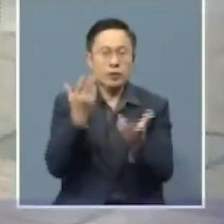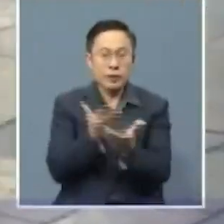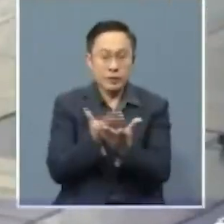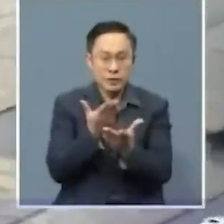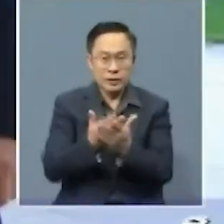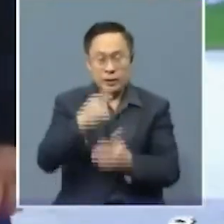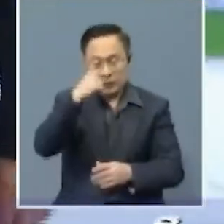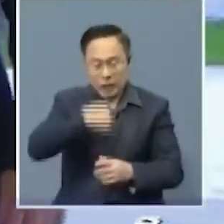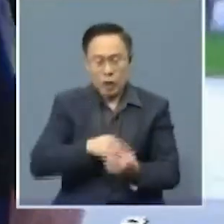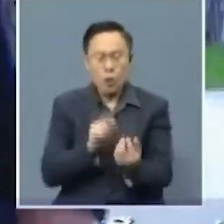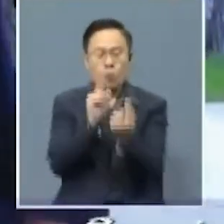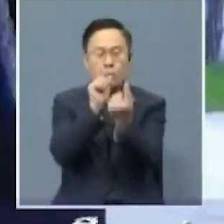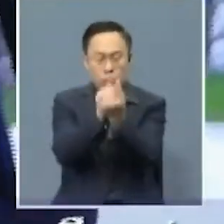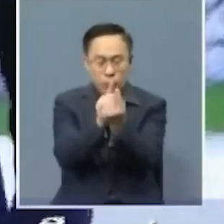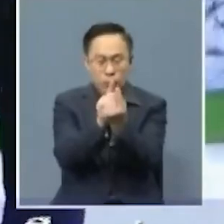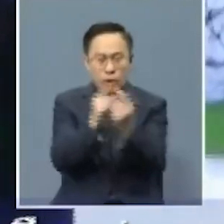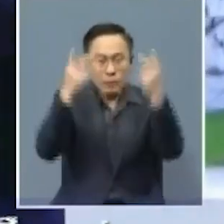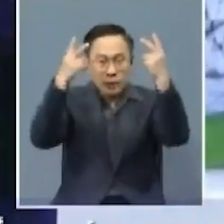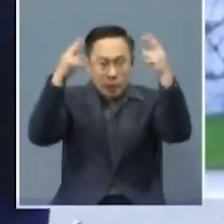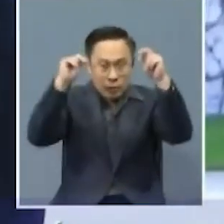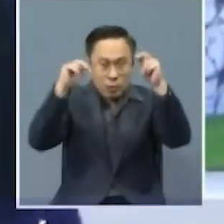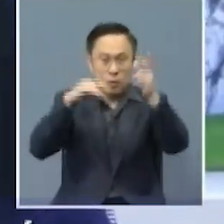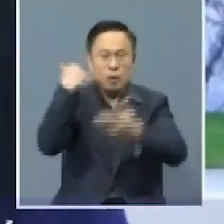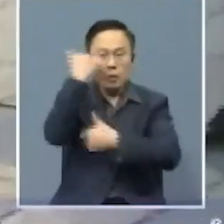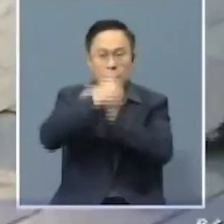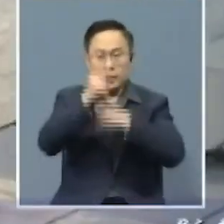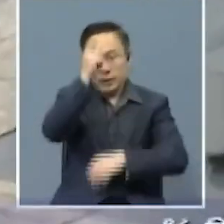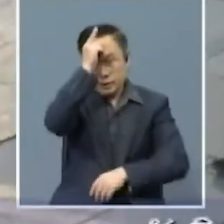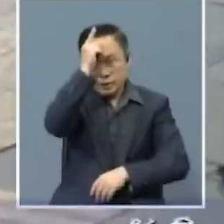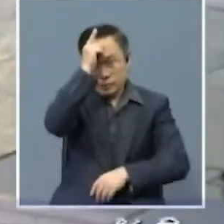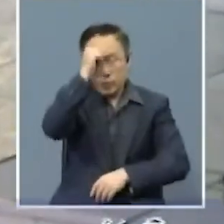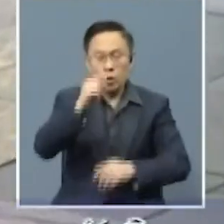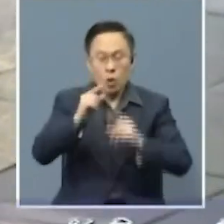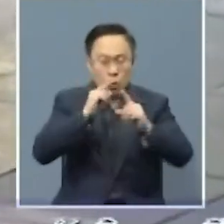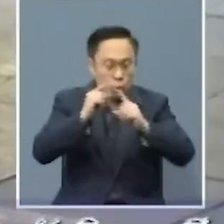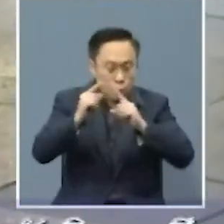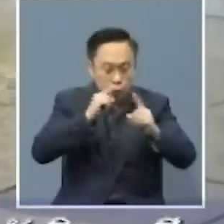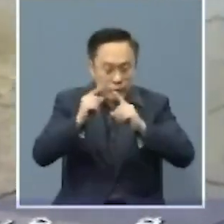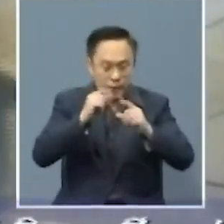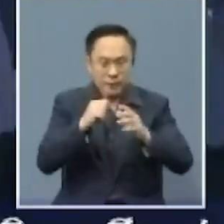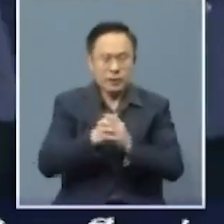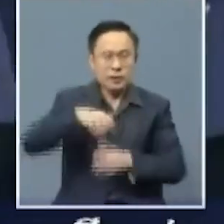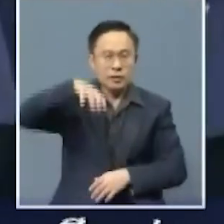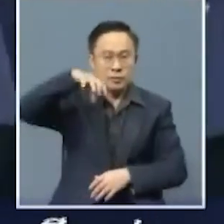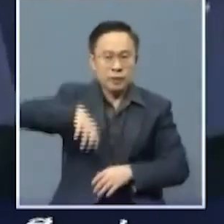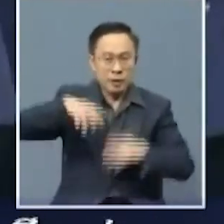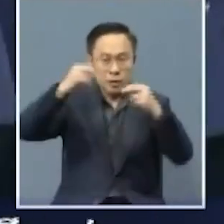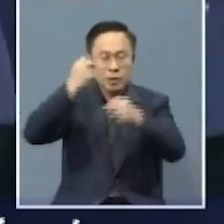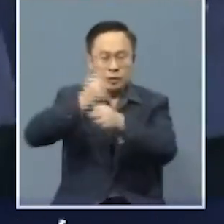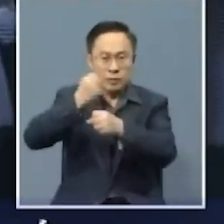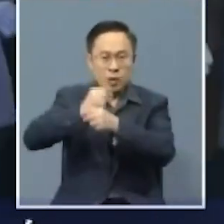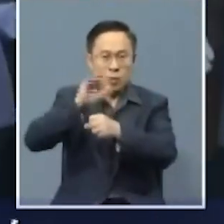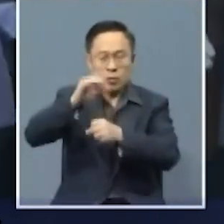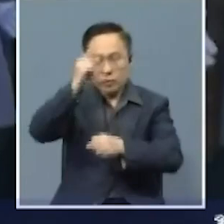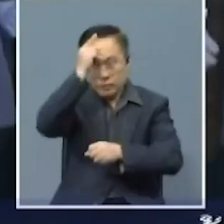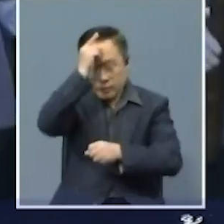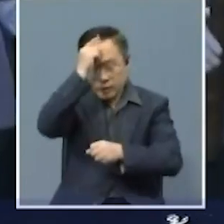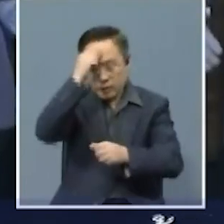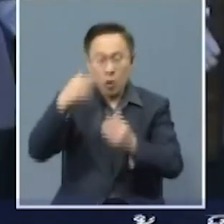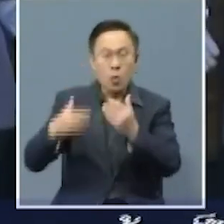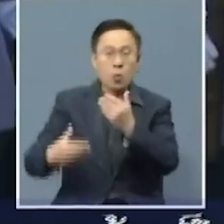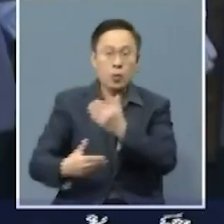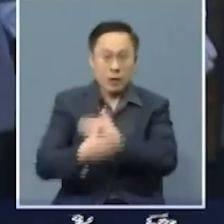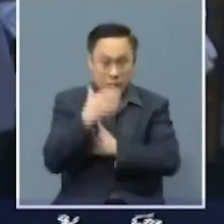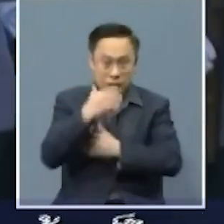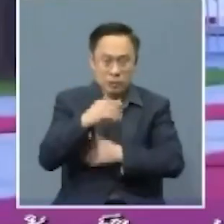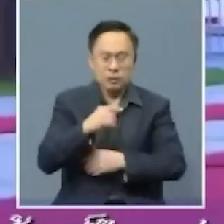ลังพบนายโอลาฟชอลส์นายกรัฐมนตรีเยอรมนีณทำเนียบนายกรัฐมนตรีในโอกาสเยือนอย่างเป็นท